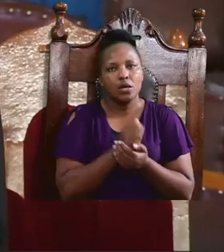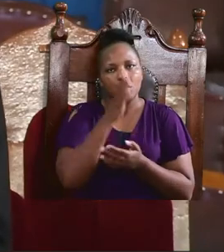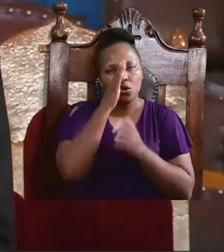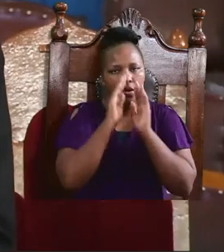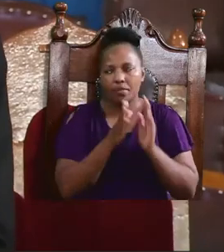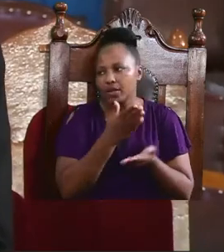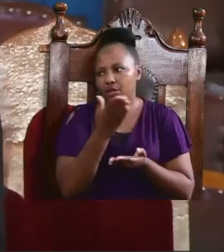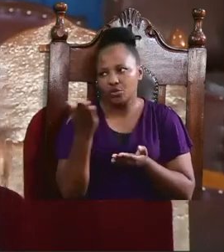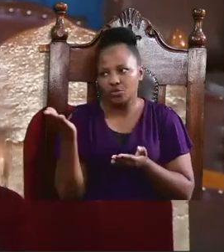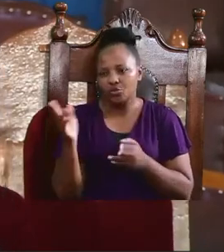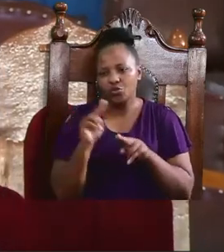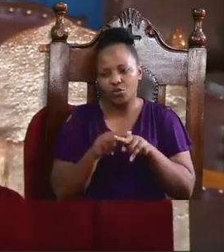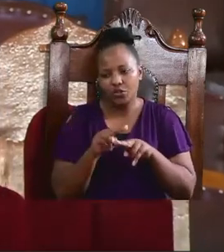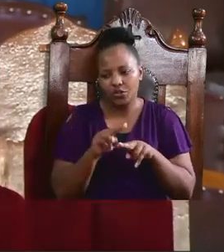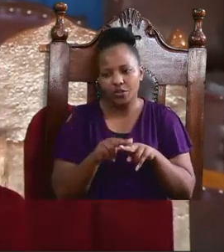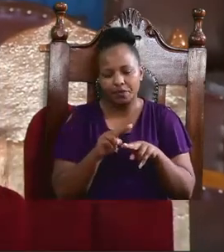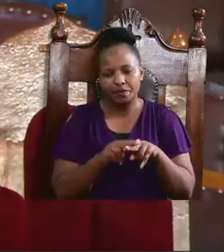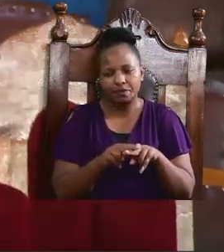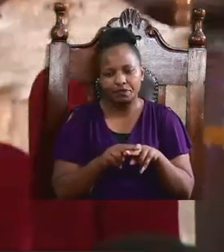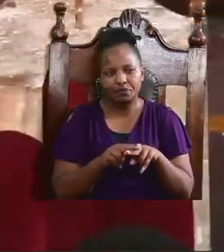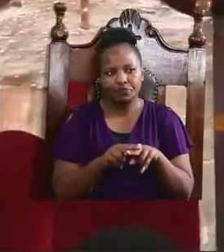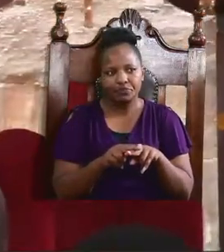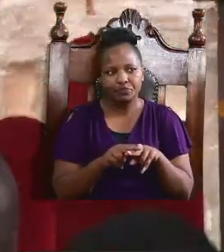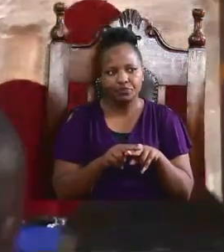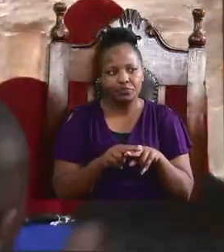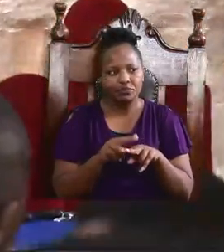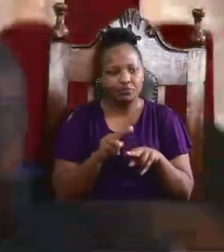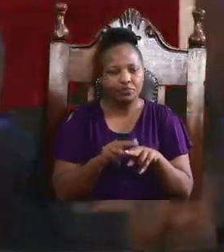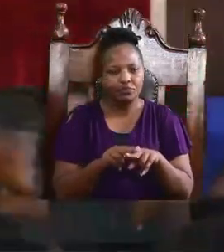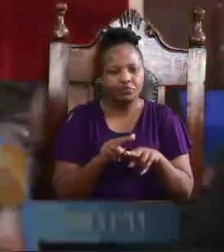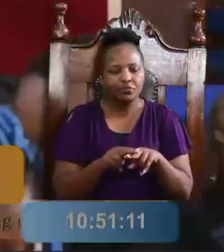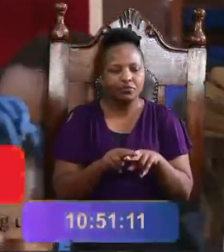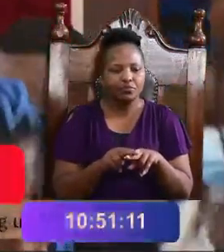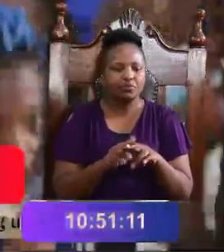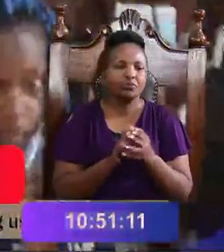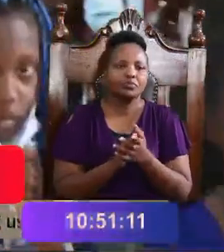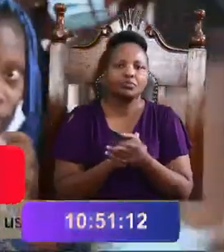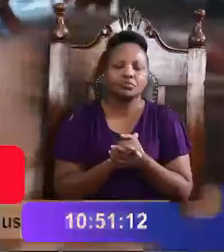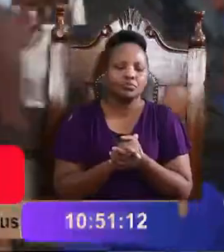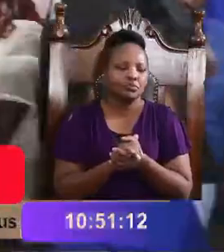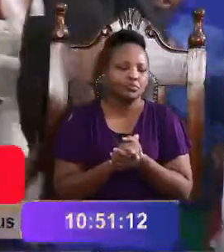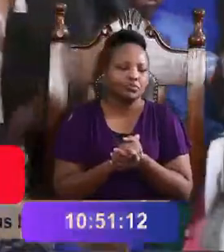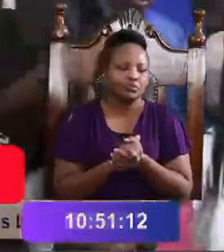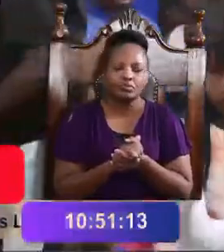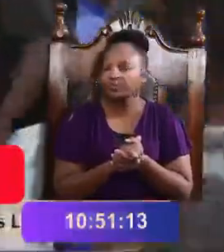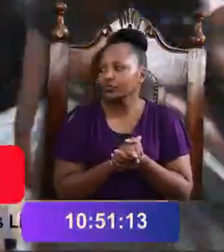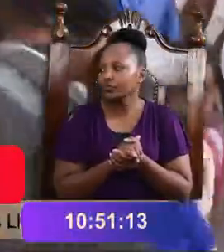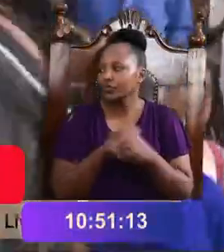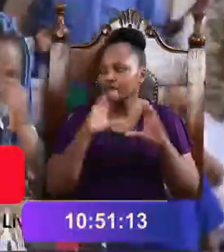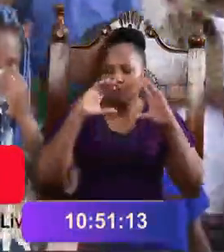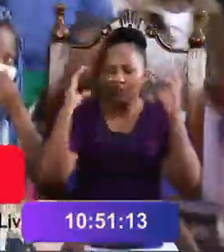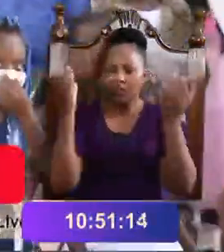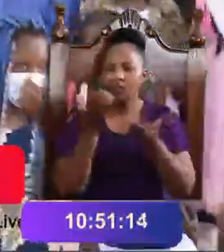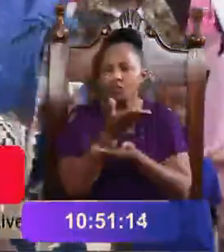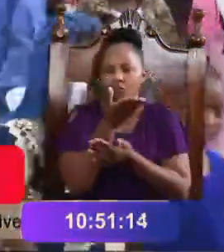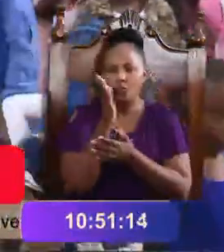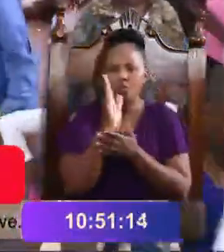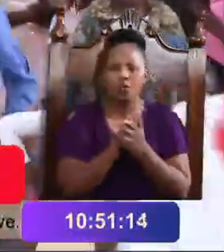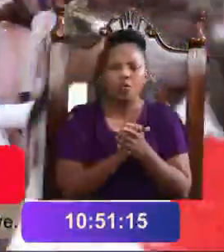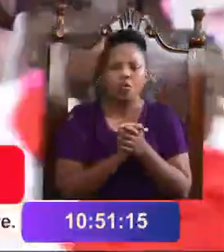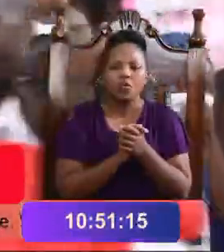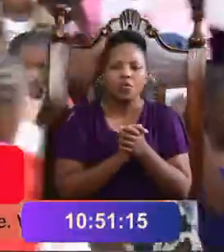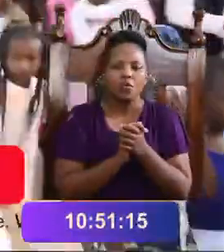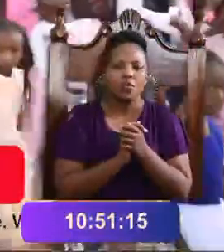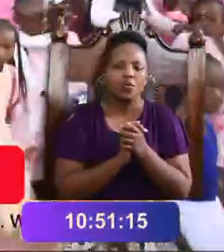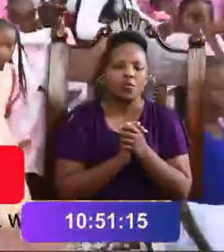you. Munaweza keti. Munaweza keti. No, sasa ni kwenda madarasani. Yes, ni madarasani, siyo kuketi. 4 years